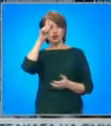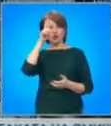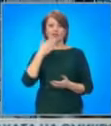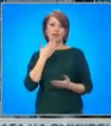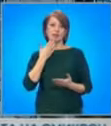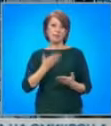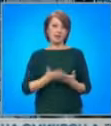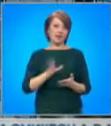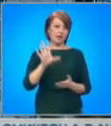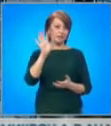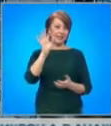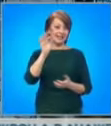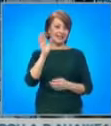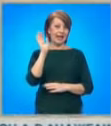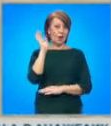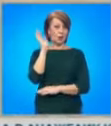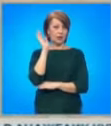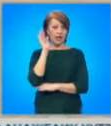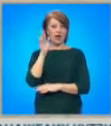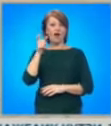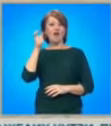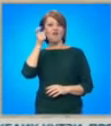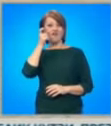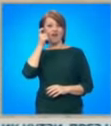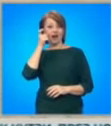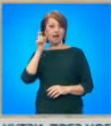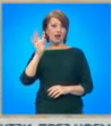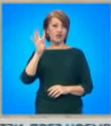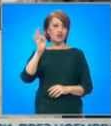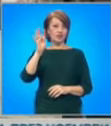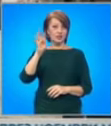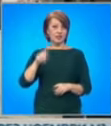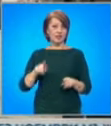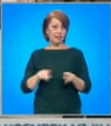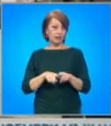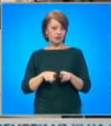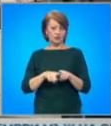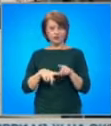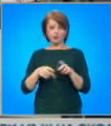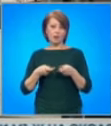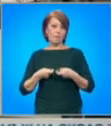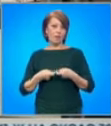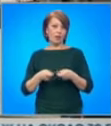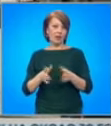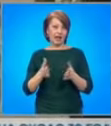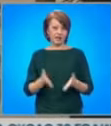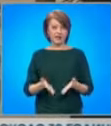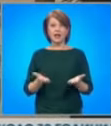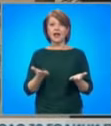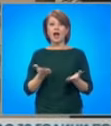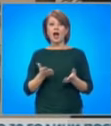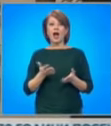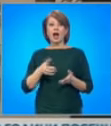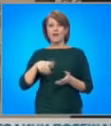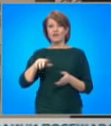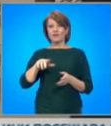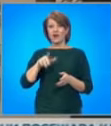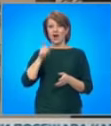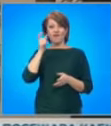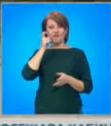предлагат близо 50 хотела. В района на Варна други 40 обекта също търсят нови собственици. Въпреки че в морската